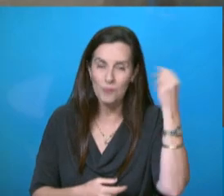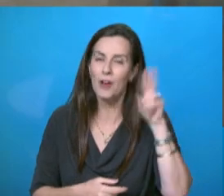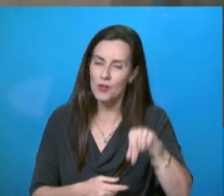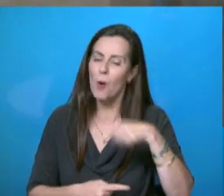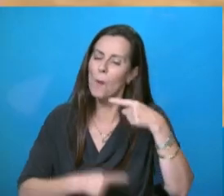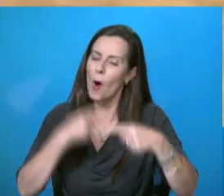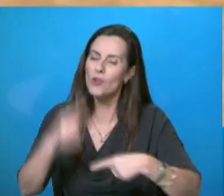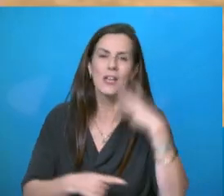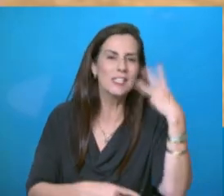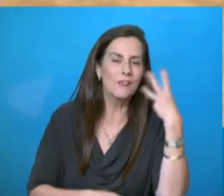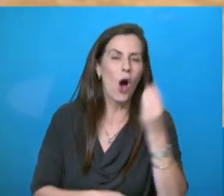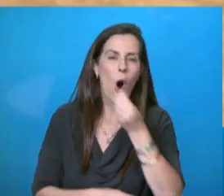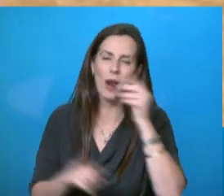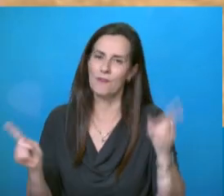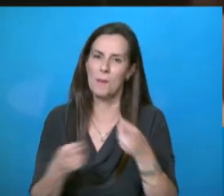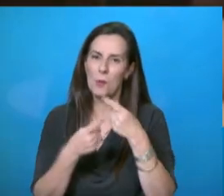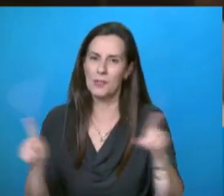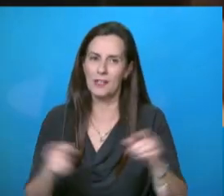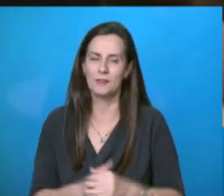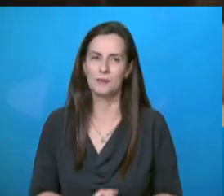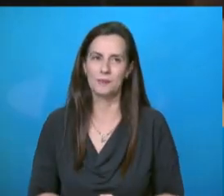מורשת של שפה, אוכל ומוזיקה.